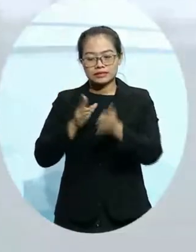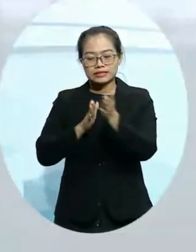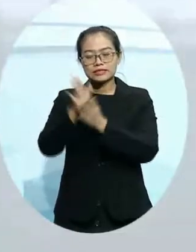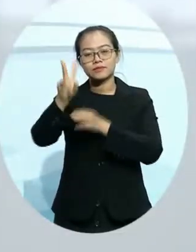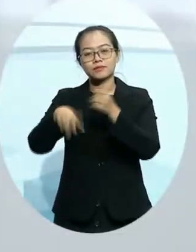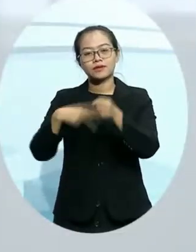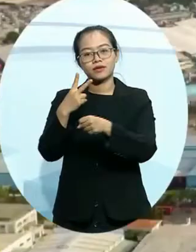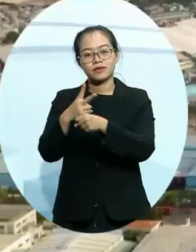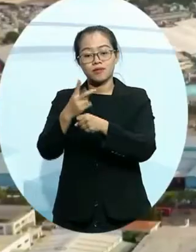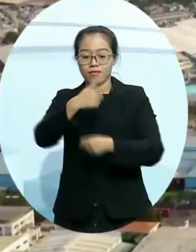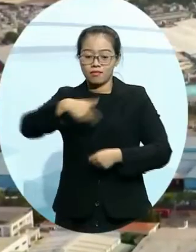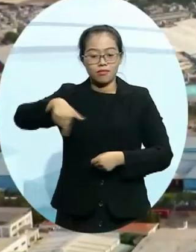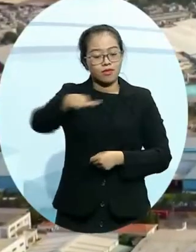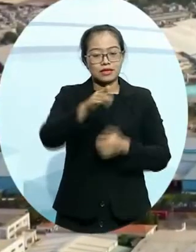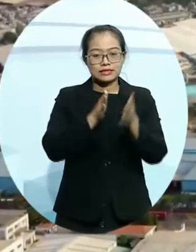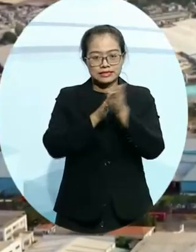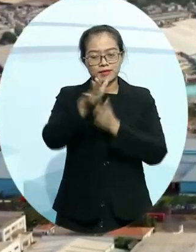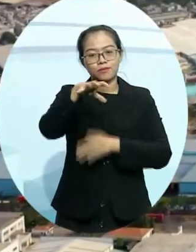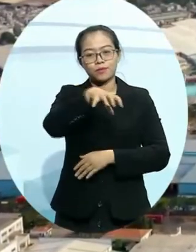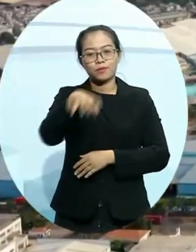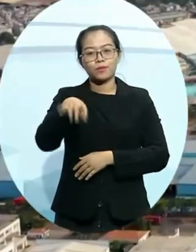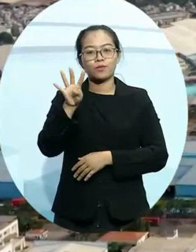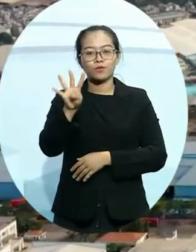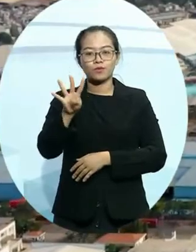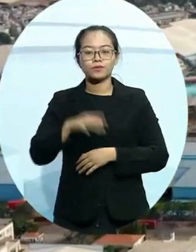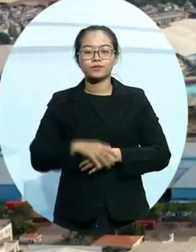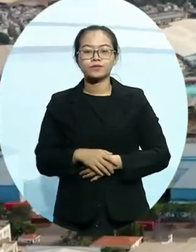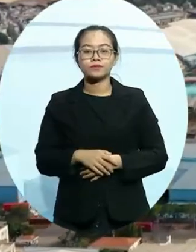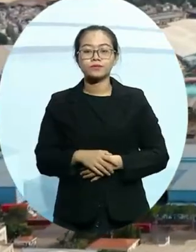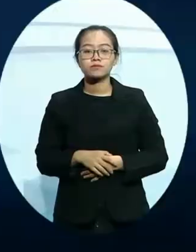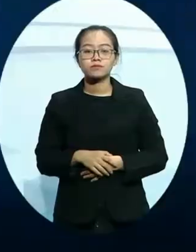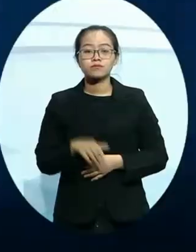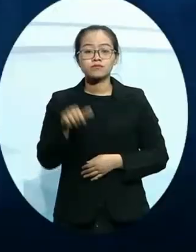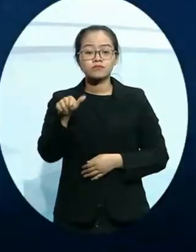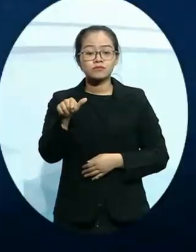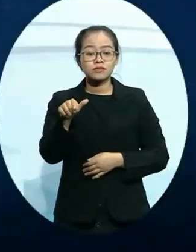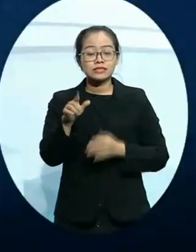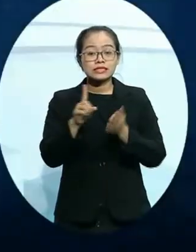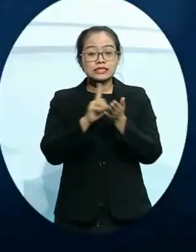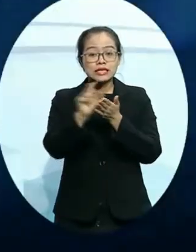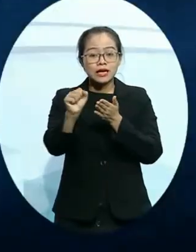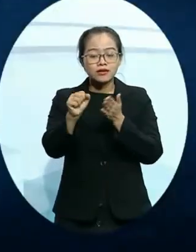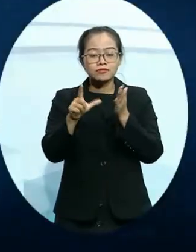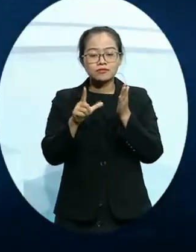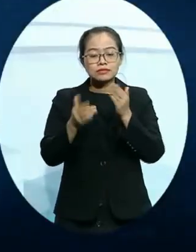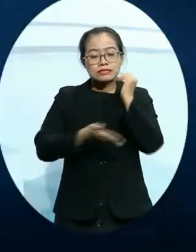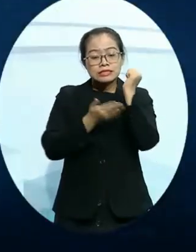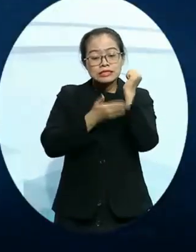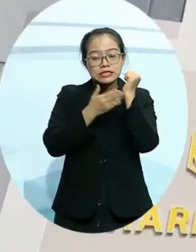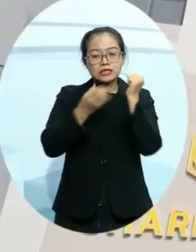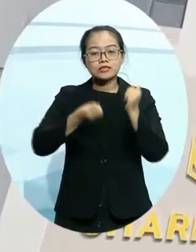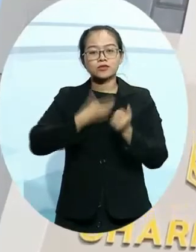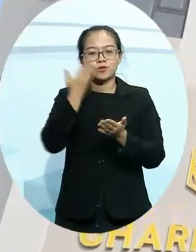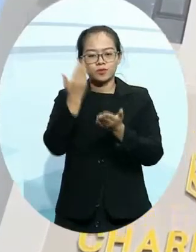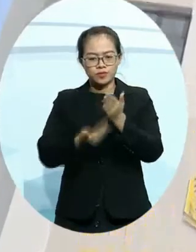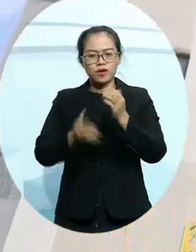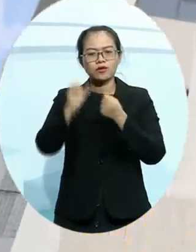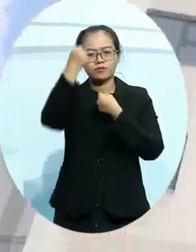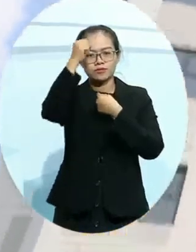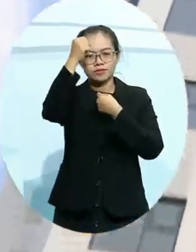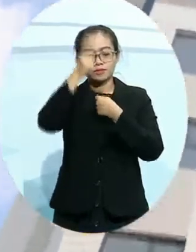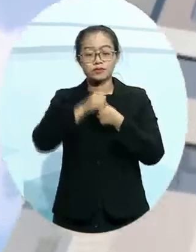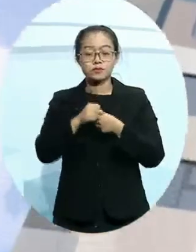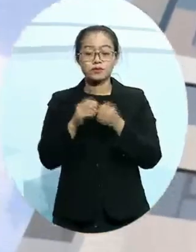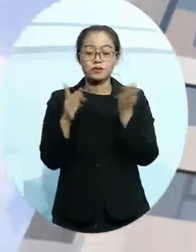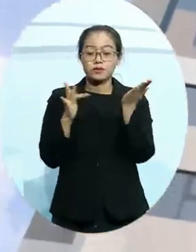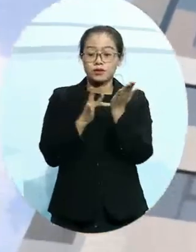đưa vào vận hành toàn bộ. Charm City là dự án mang tính kiến tạo đẳng cấp sống mới tại Bình Dương của Charm Group, được áp dụng công nghệ hiện